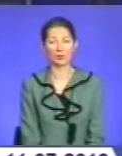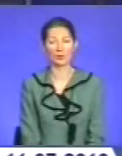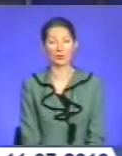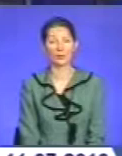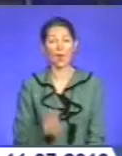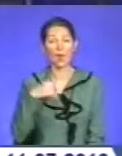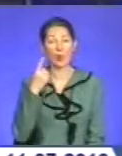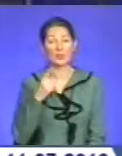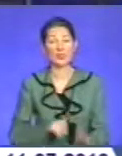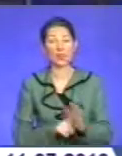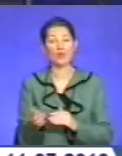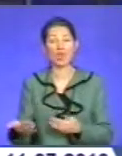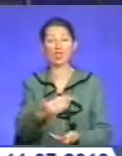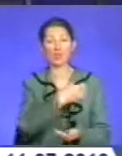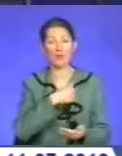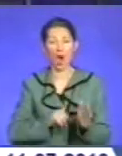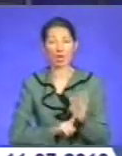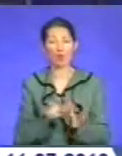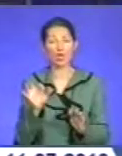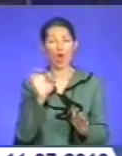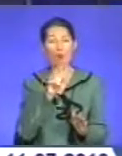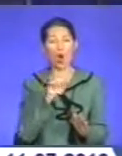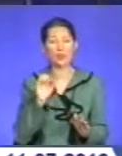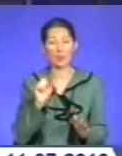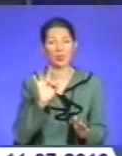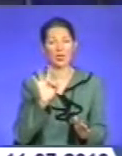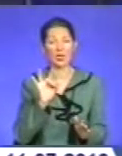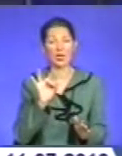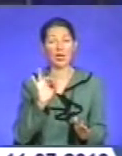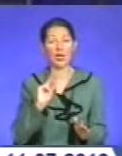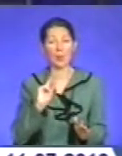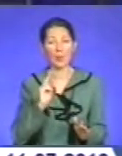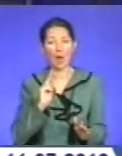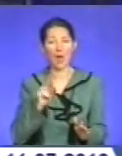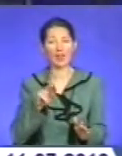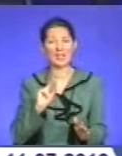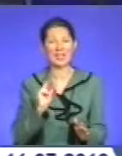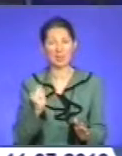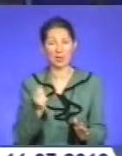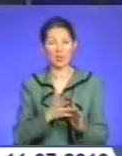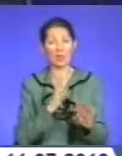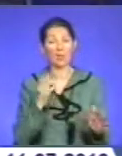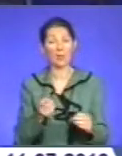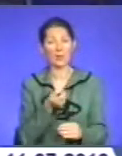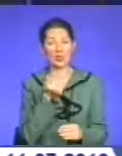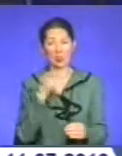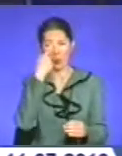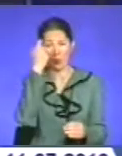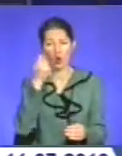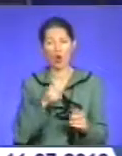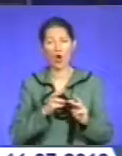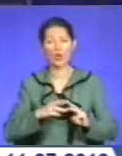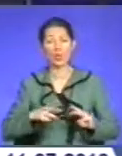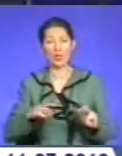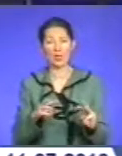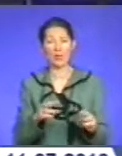В області стартували жнива. Розпочали з озимого ячменю і ріпаку, на черзі – пшениця. Про це повідомили у департаменті агропромислового розвитку обласної